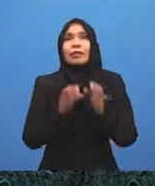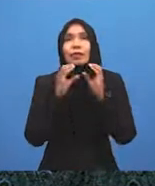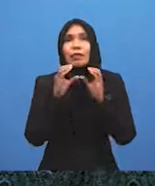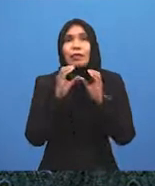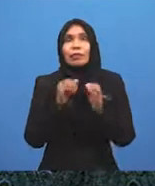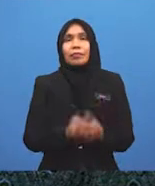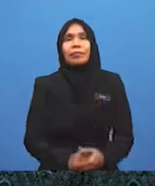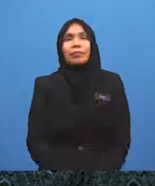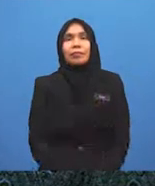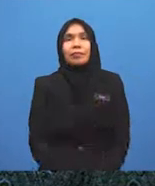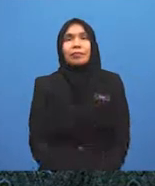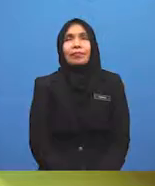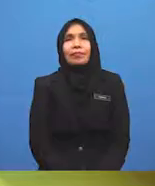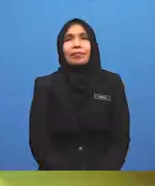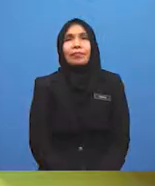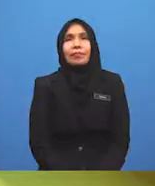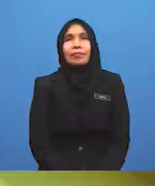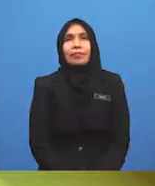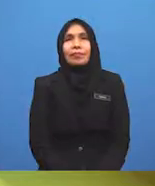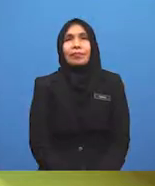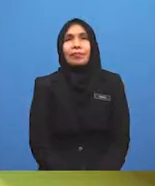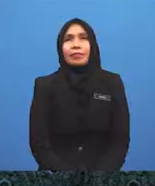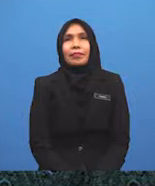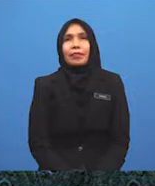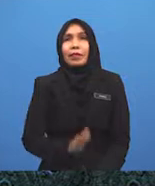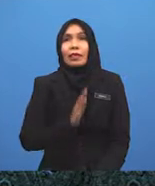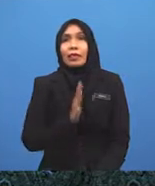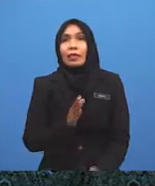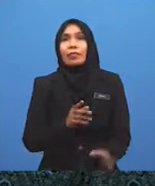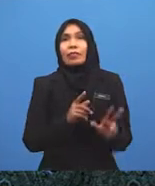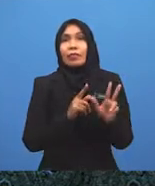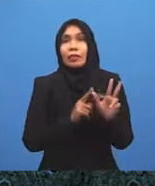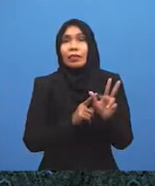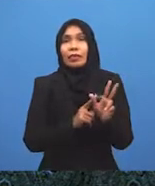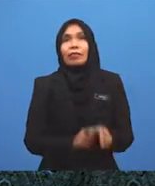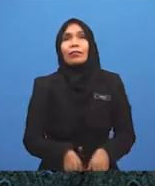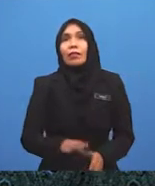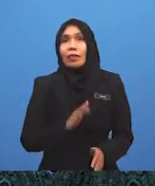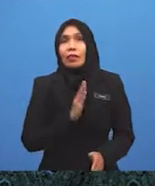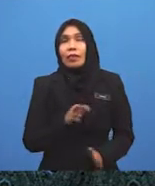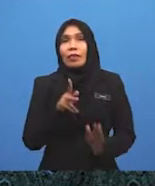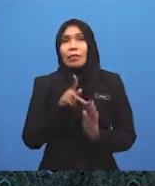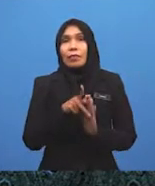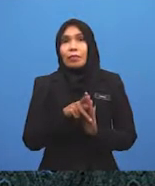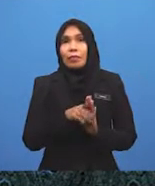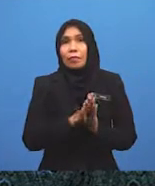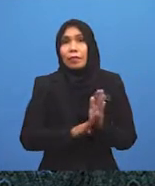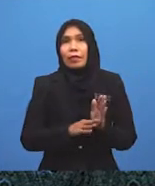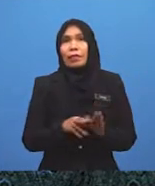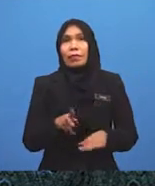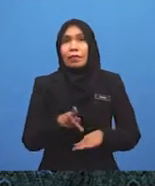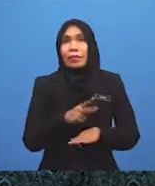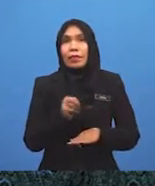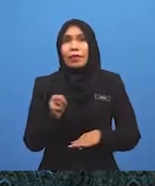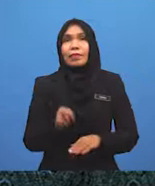semua. Baik, adab ketiga ialah adab berpakaian. Cuba lihat gambar-gambar